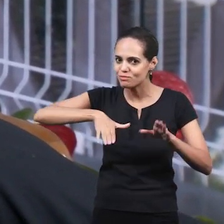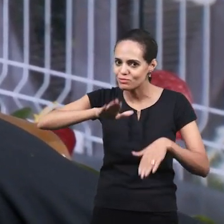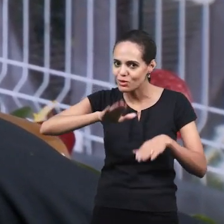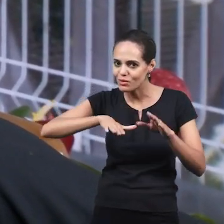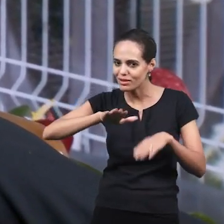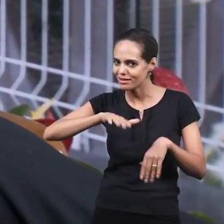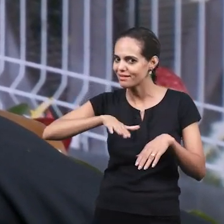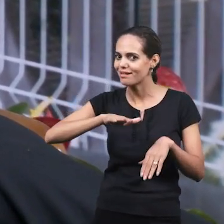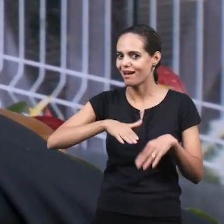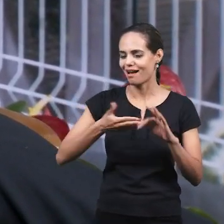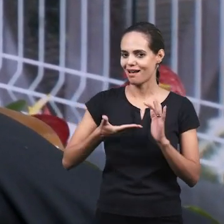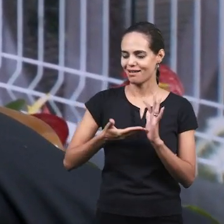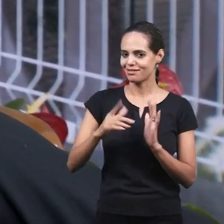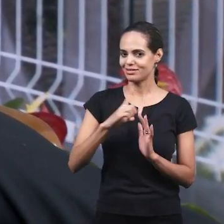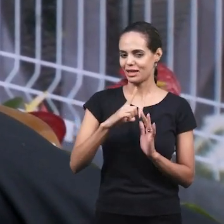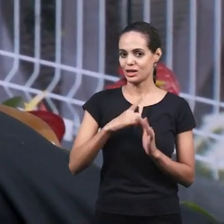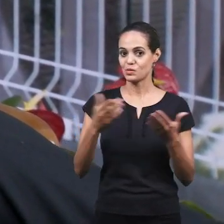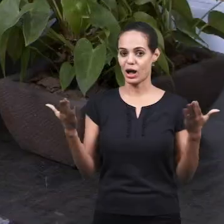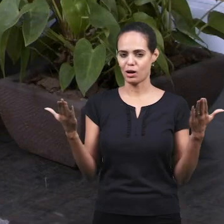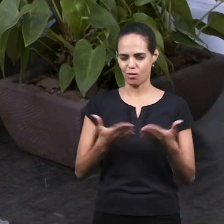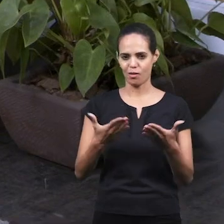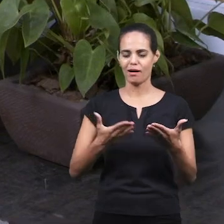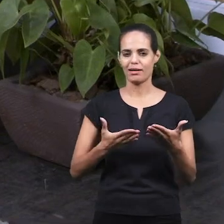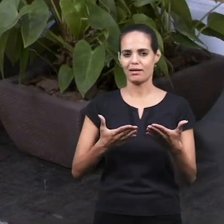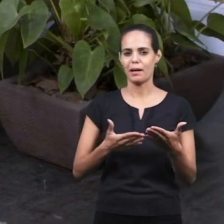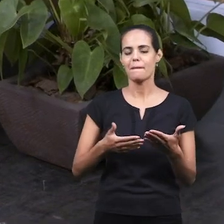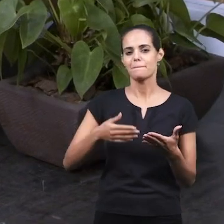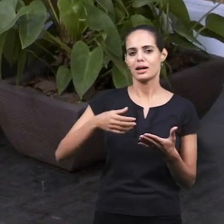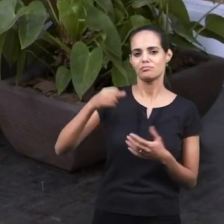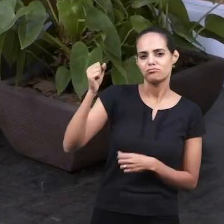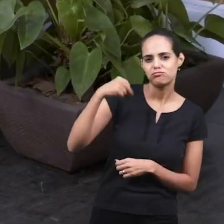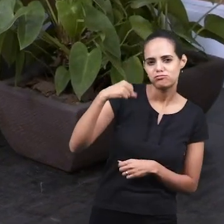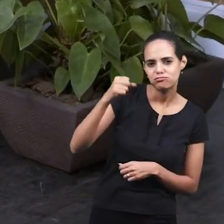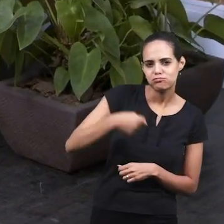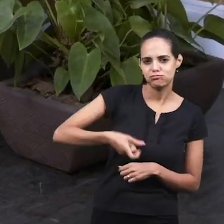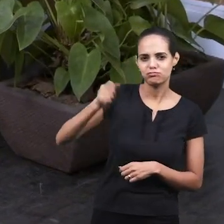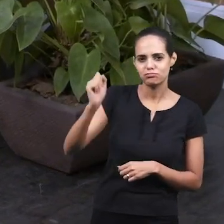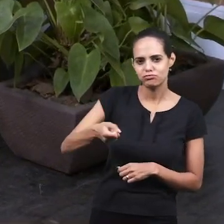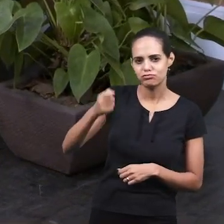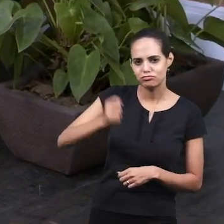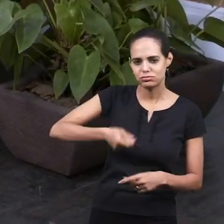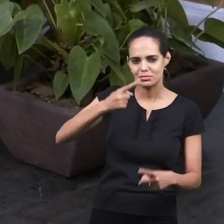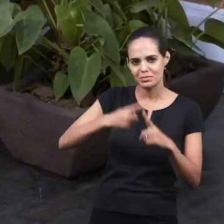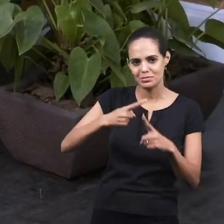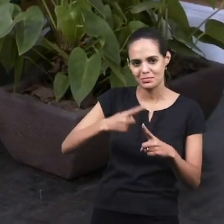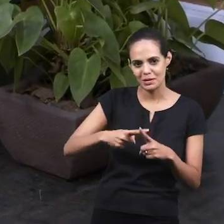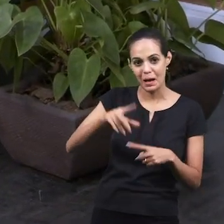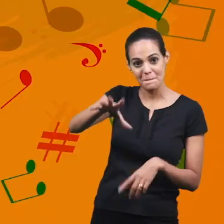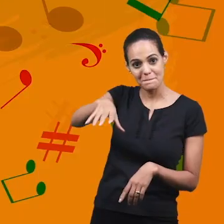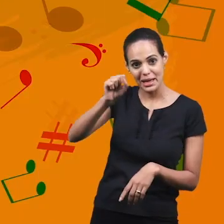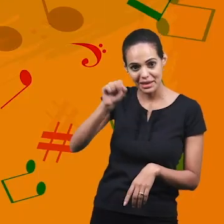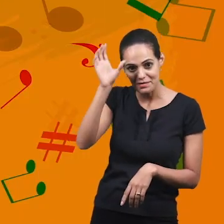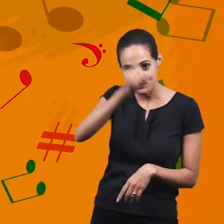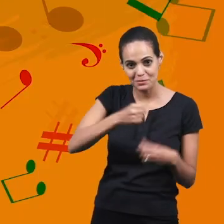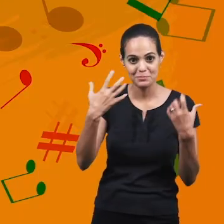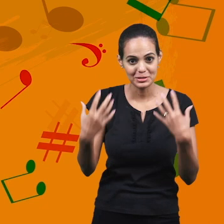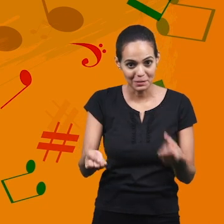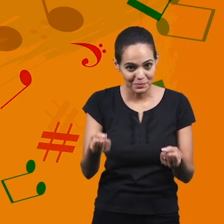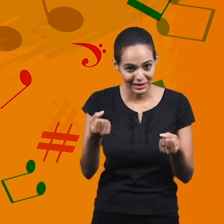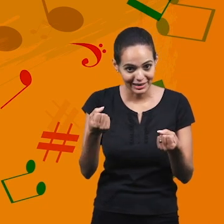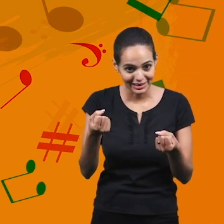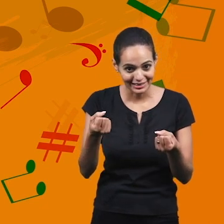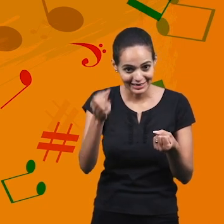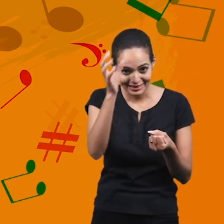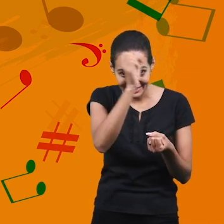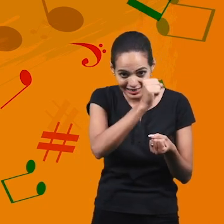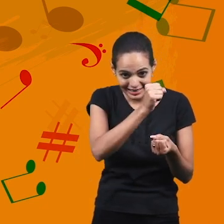lampe, maintenant dirigé pour la percussion. Donc, prenez votre instrument et nous allons apprendre.